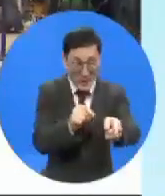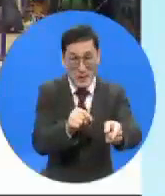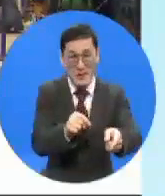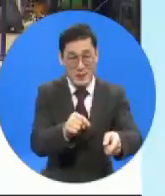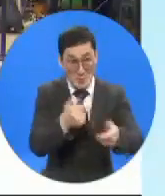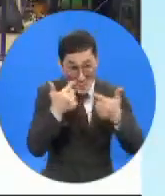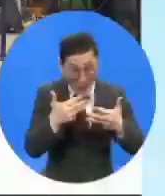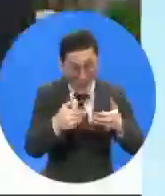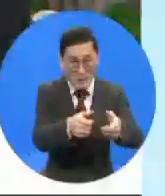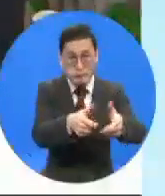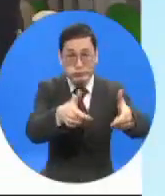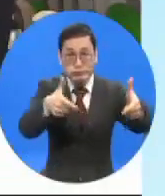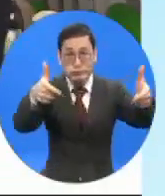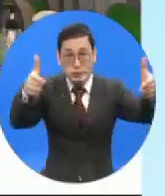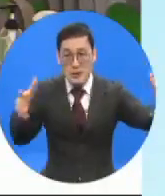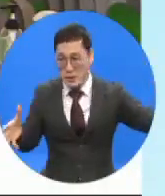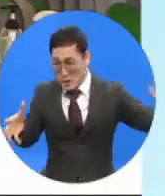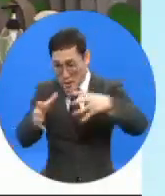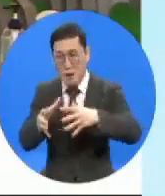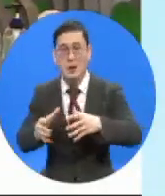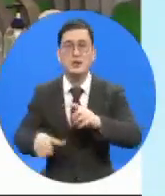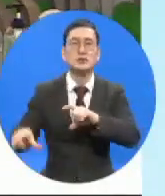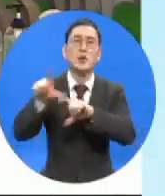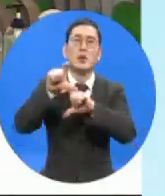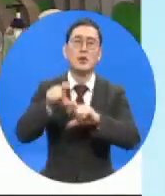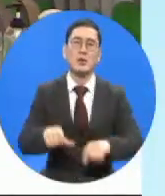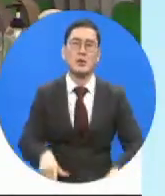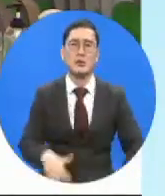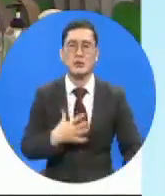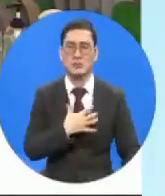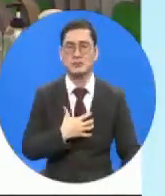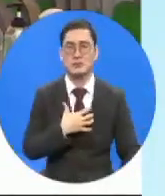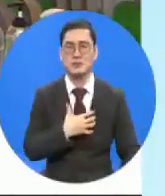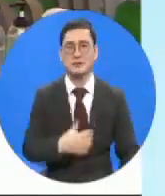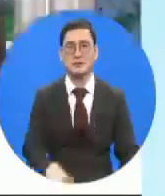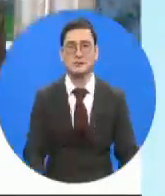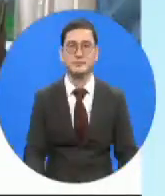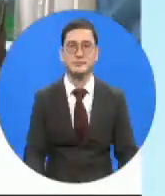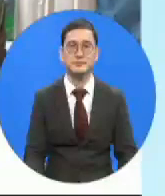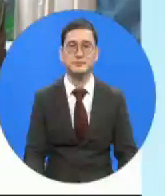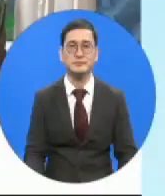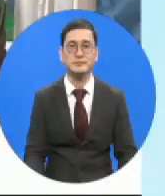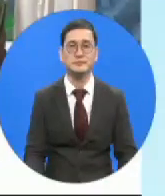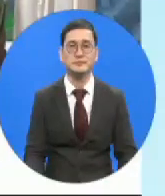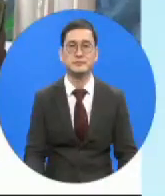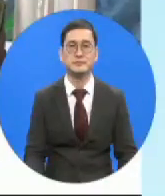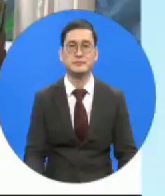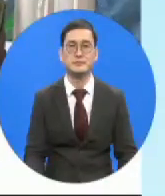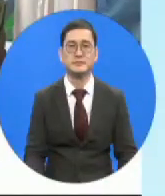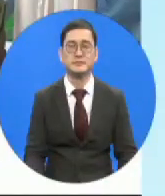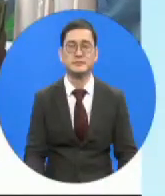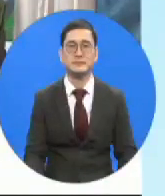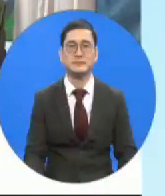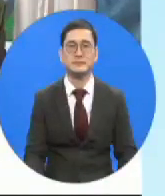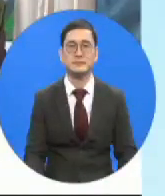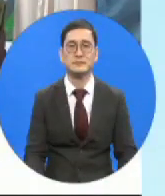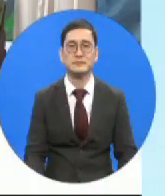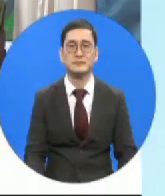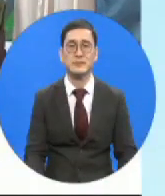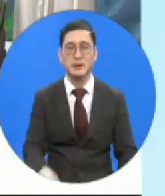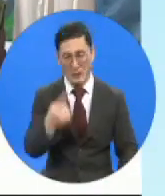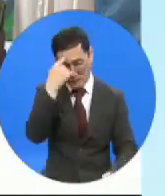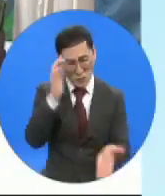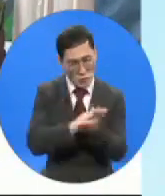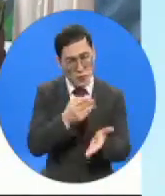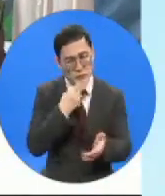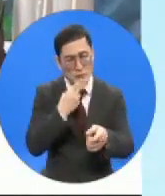뭐 그렇게까지 환자가 폭증하고 있지는 않습니다만은 환자가 많이 나왔을 경우 무증상 환자인 경우 어떻게 지금 할 것이냐 하는